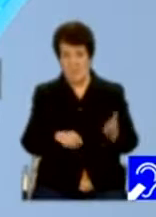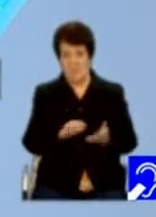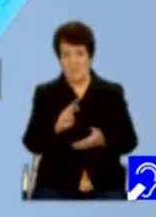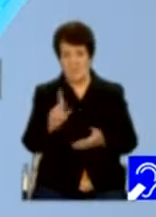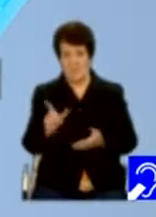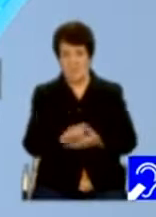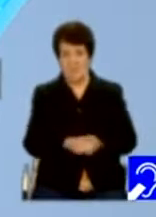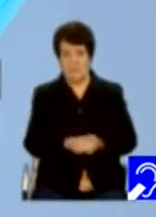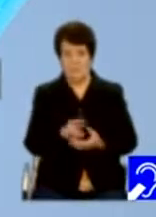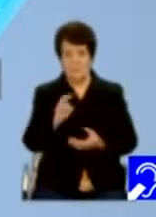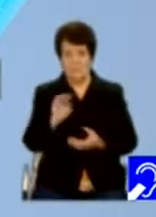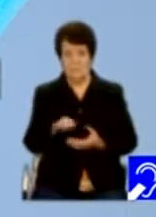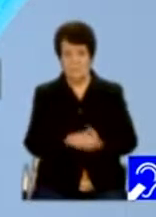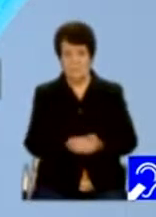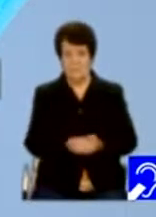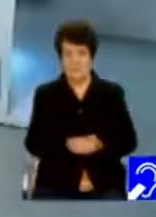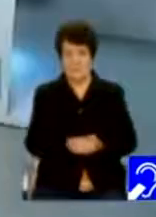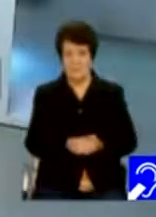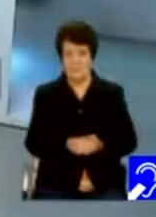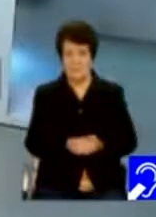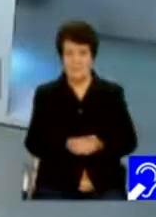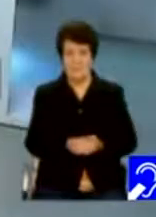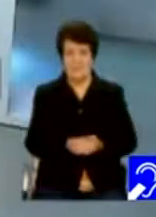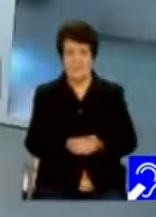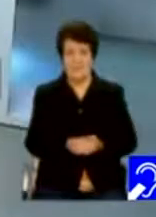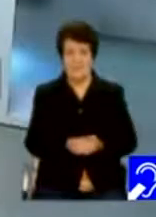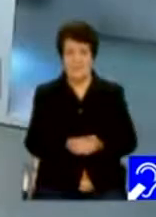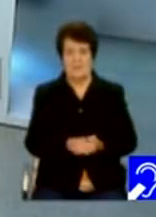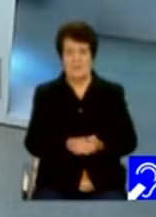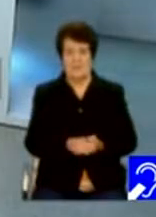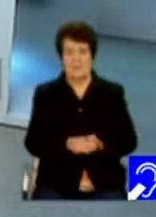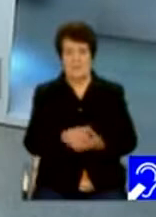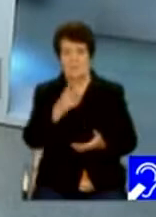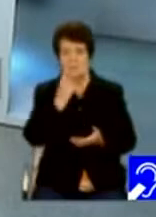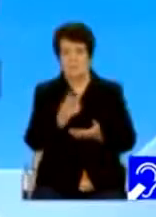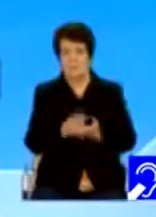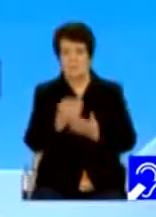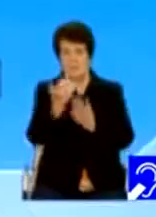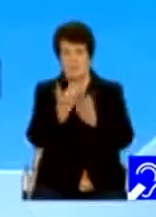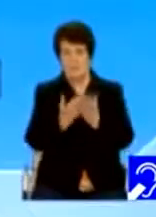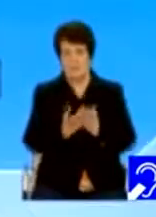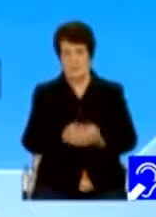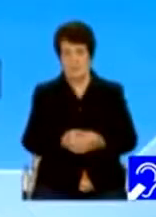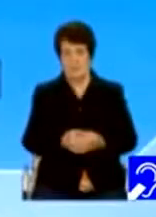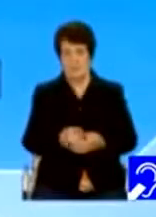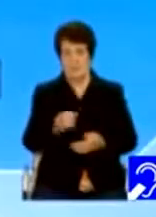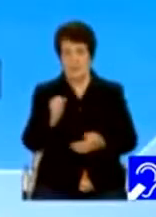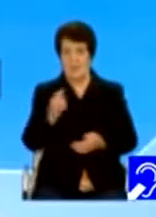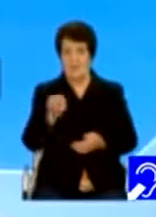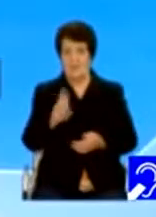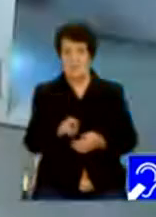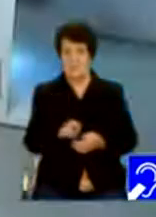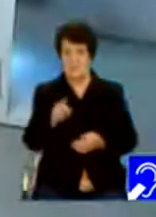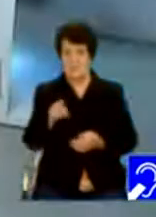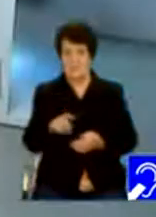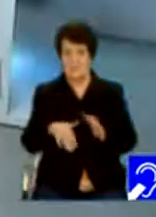Deci, urmează să mai dăm și cu verde de briliant. Să și răspund. Uite, interesant și nu și-o lasă Săcriu în studio, să vină cu Săcriu, că la deja asta e programul electoral,